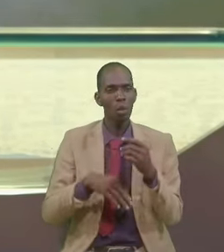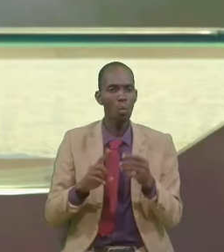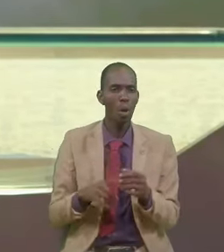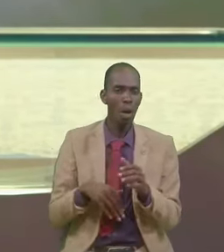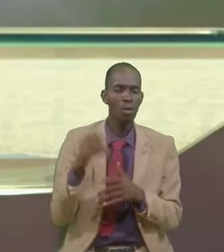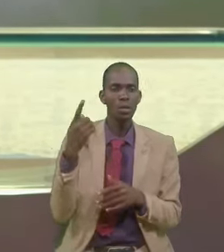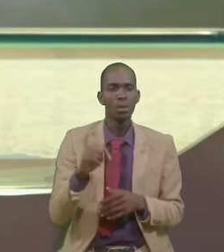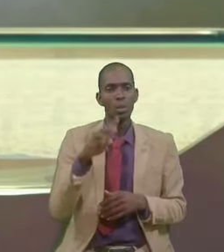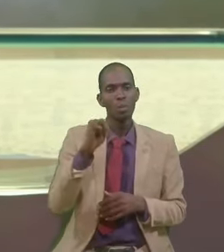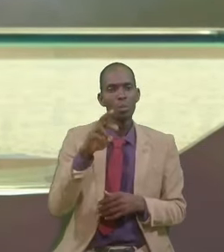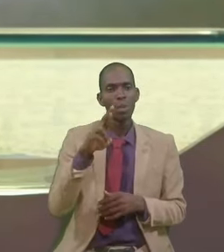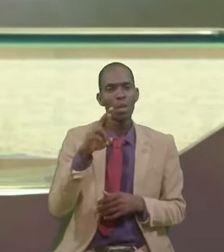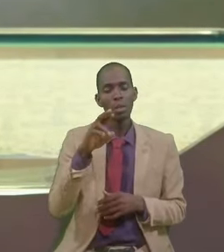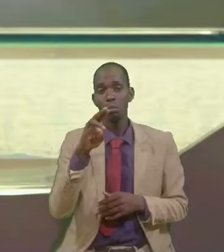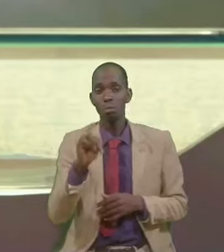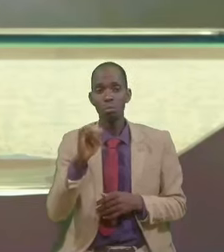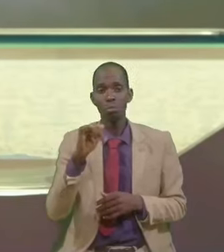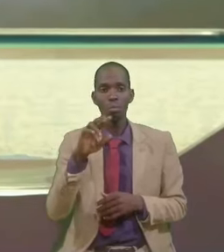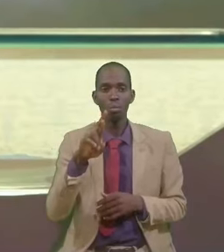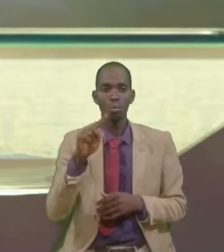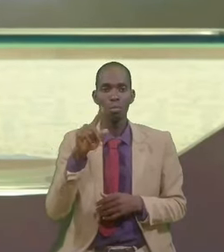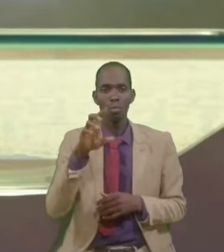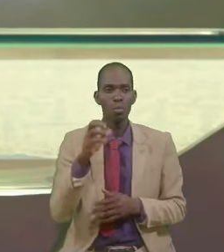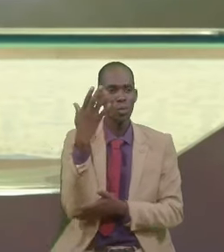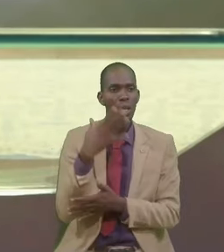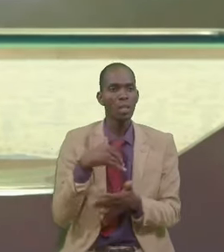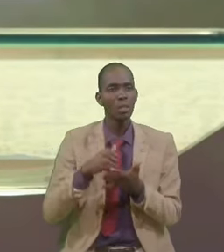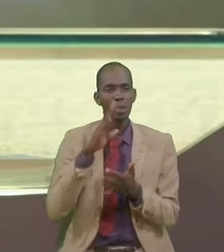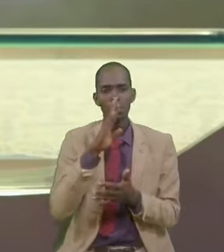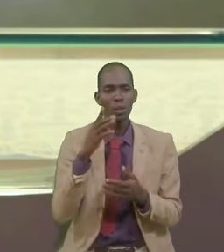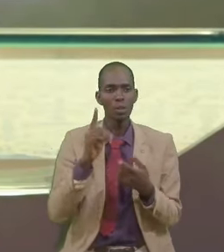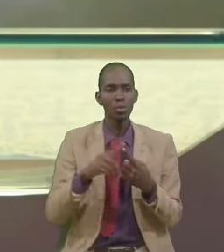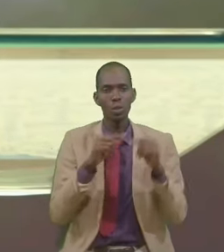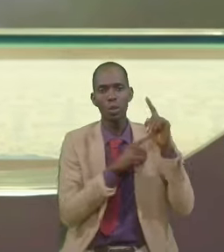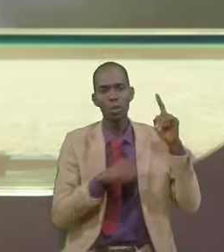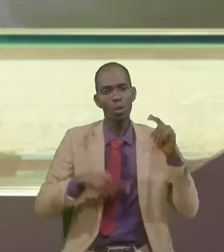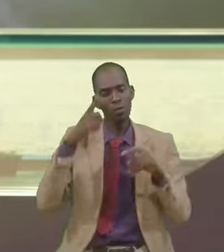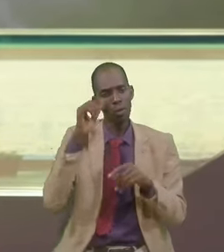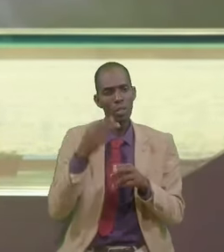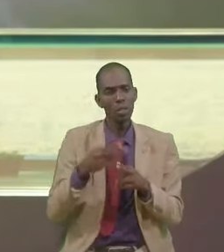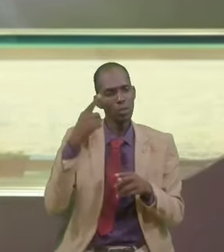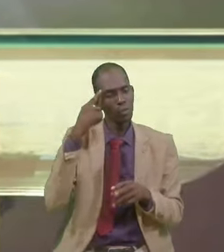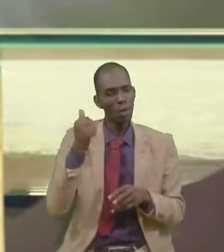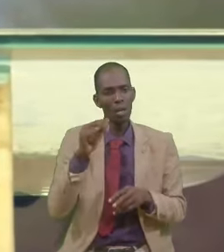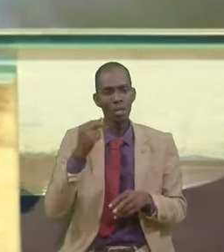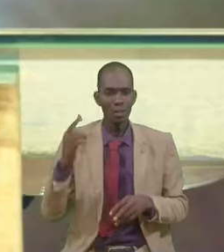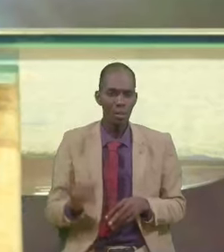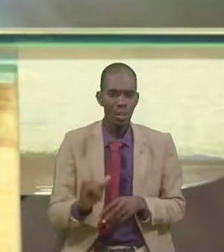gloire, un monument perpétuel, impérissable.